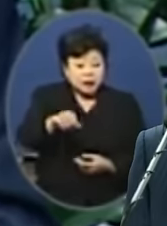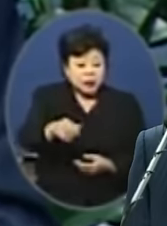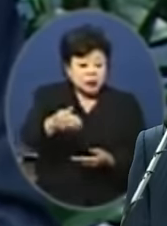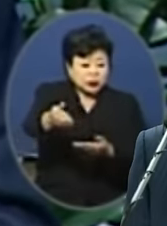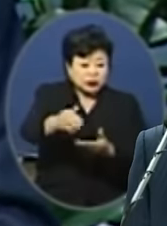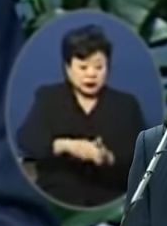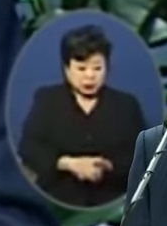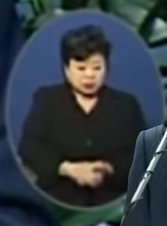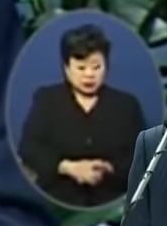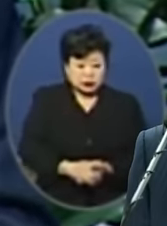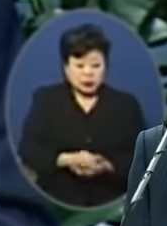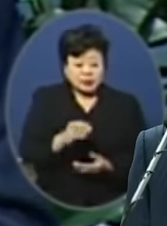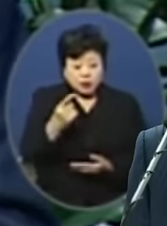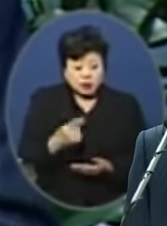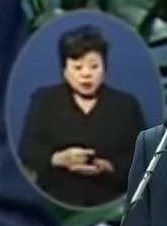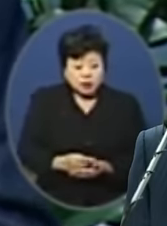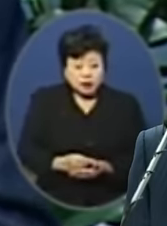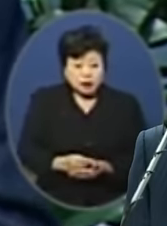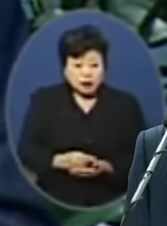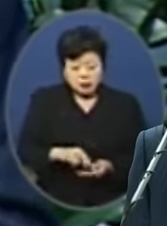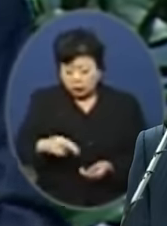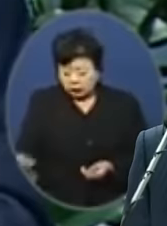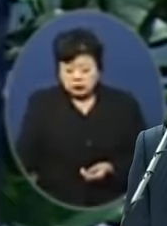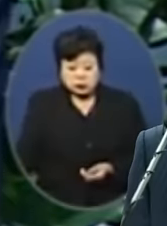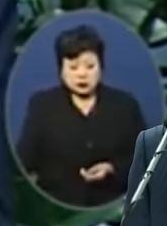놓았다가 어디 갔다 오니까 담배때가 떨어졌어.